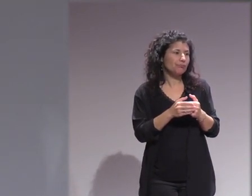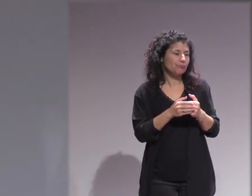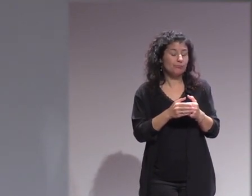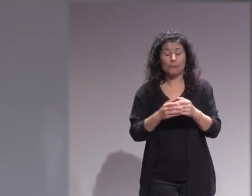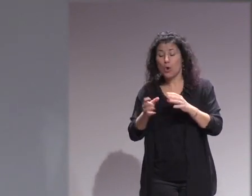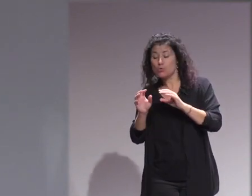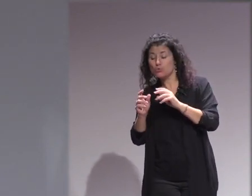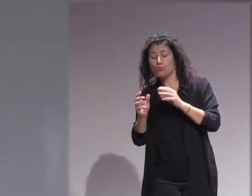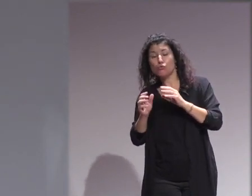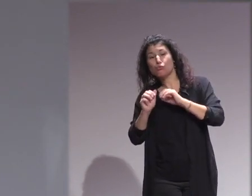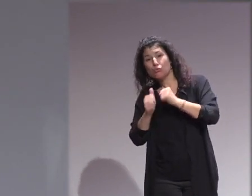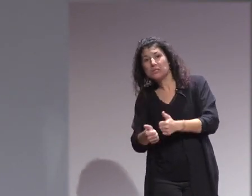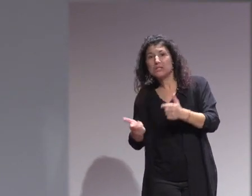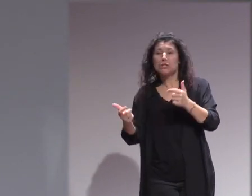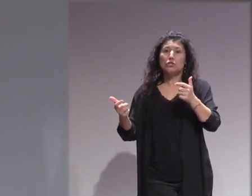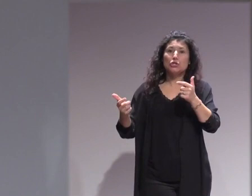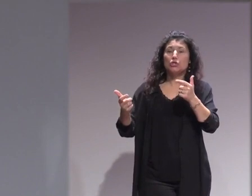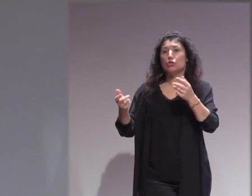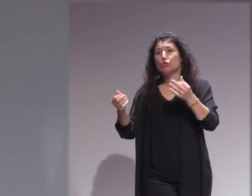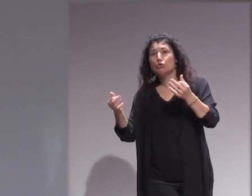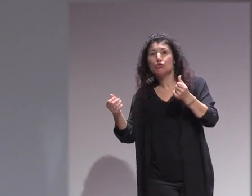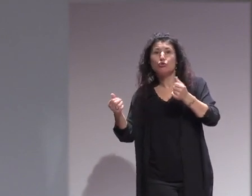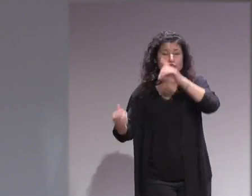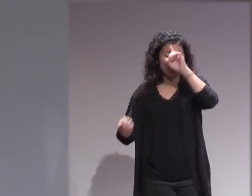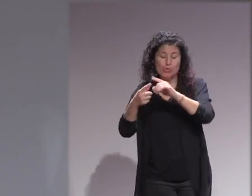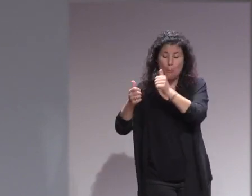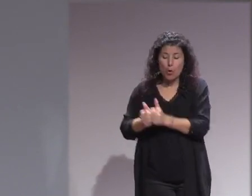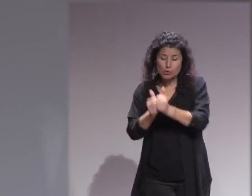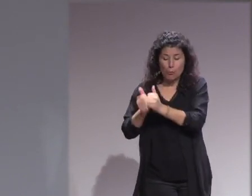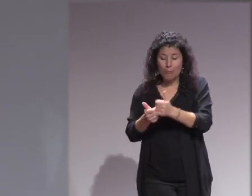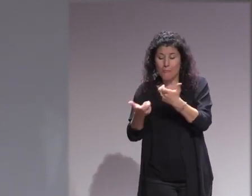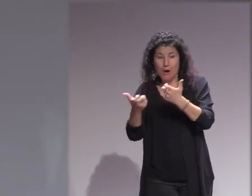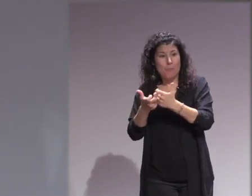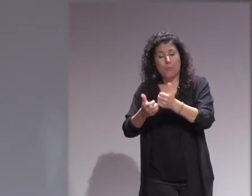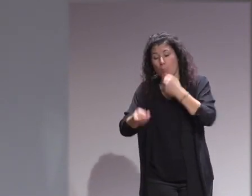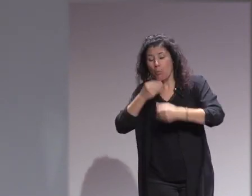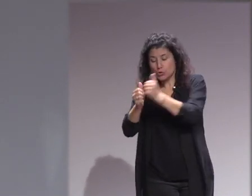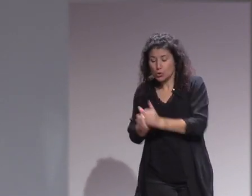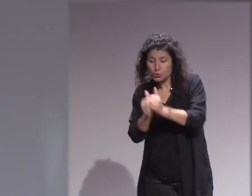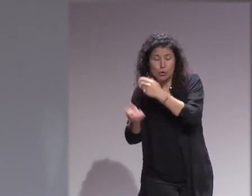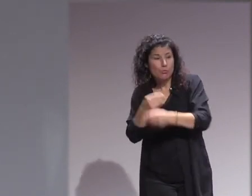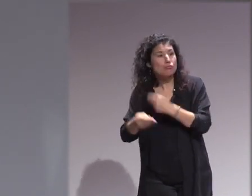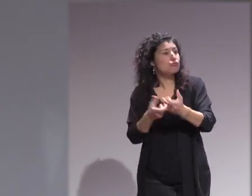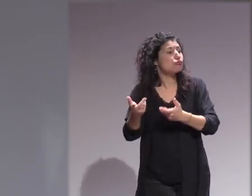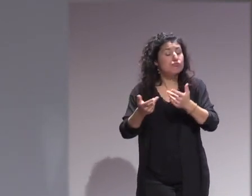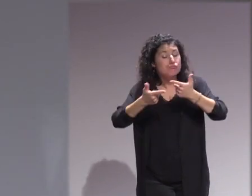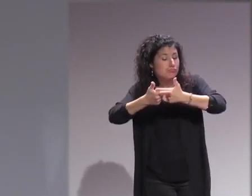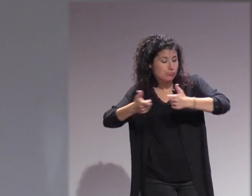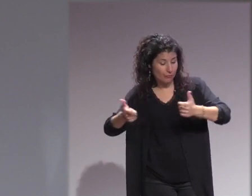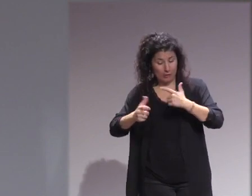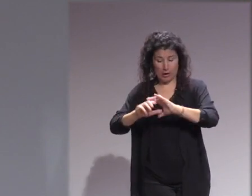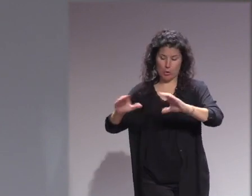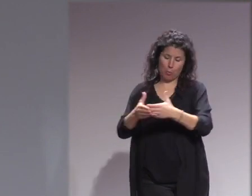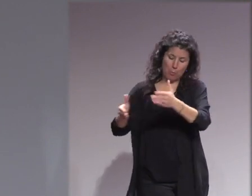manger ensemble, avoir un certain nombre d'événements pour se sentir, faire partie d'une communauté, être avec des gens qui nous ressemblent. Mais ce sont aussi des groupes